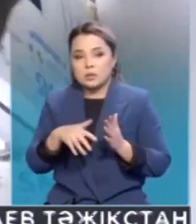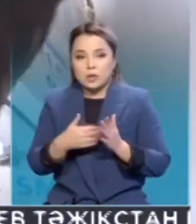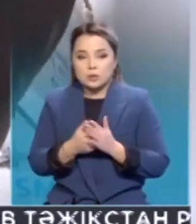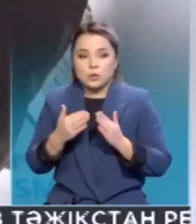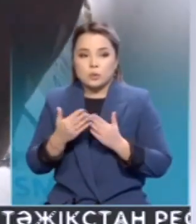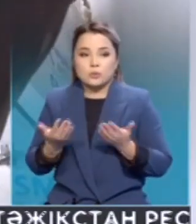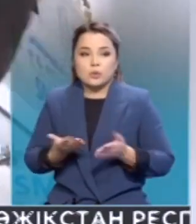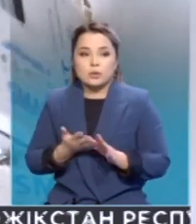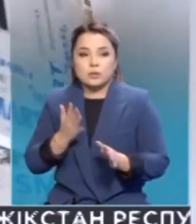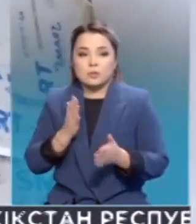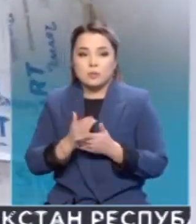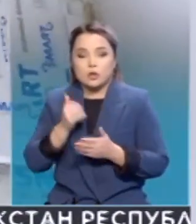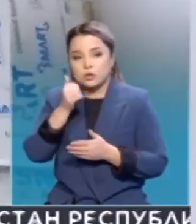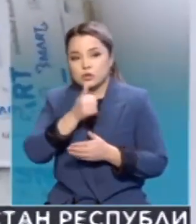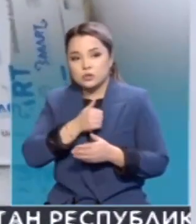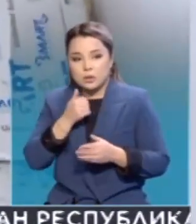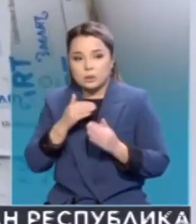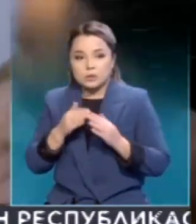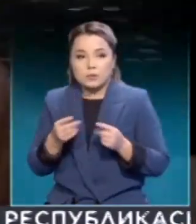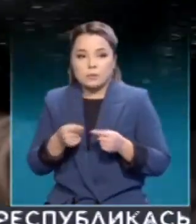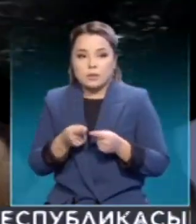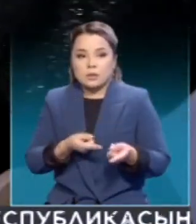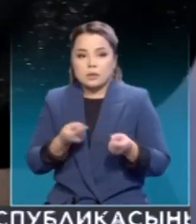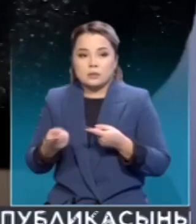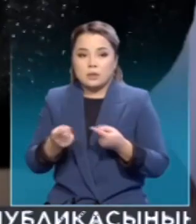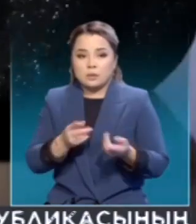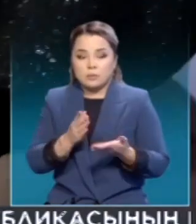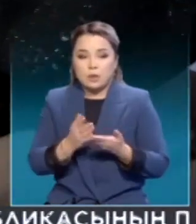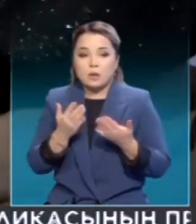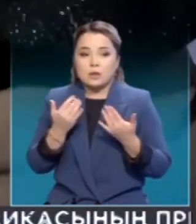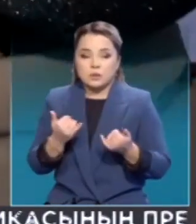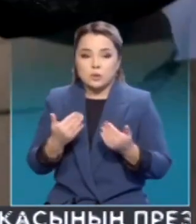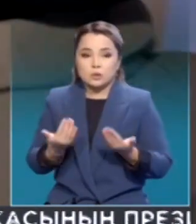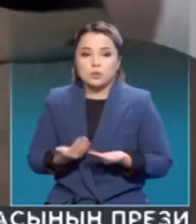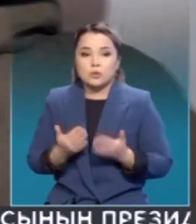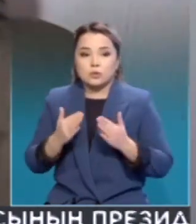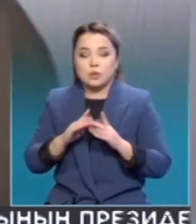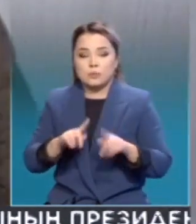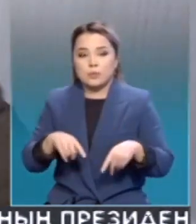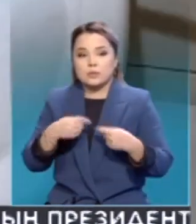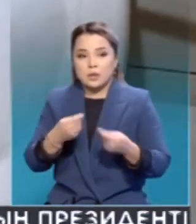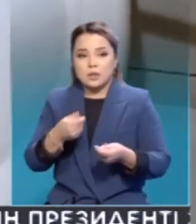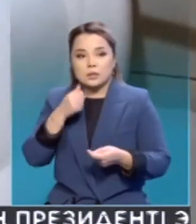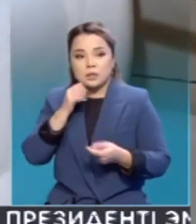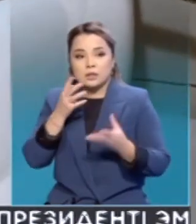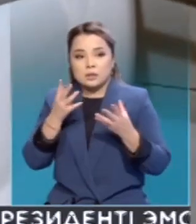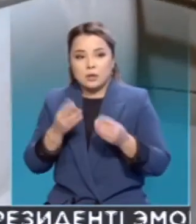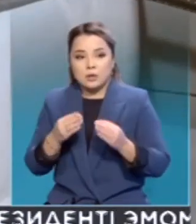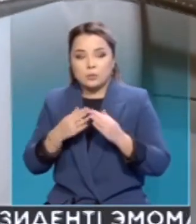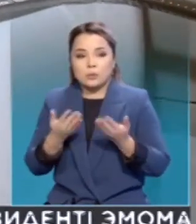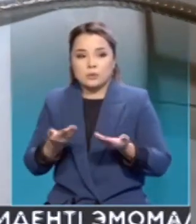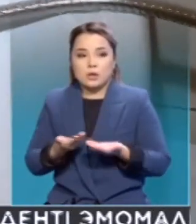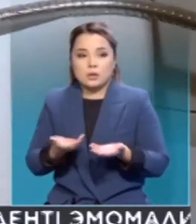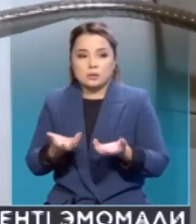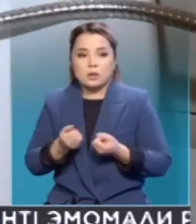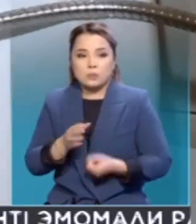үй кезегінде жылдар бойы жалдамалы пәтер жағалап жүрген. Мемлекеттік тұрғын үй қоры есебінен кеше ғана баспаналы